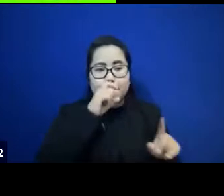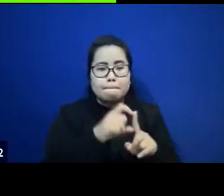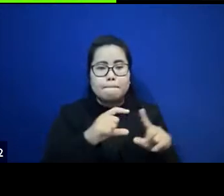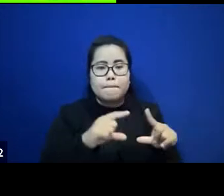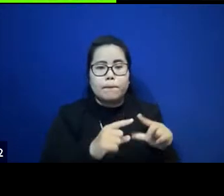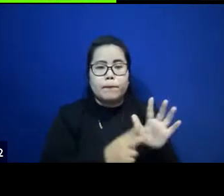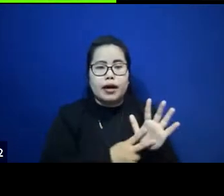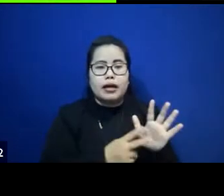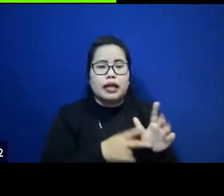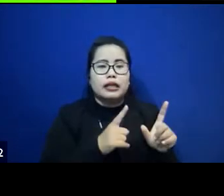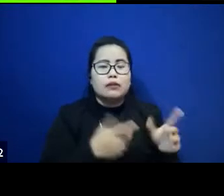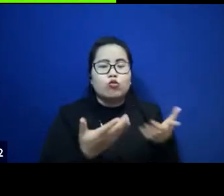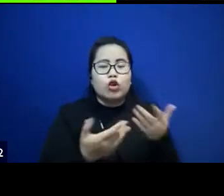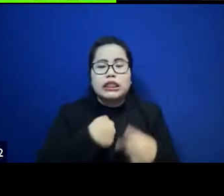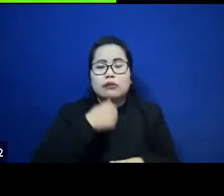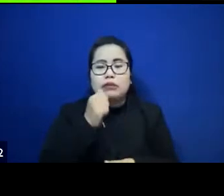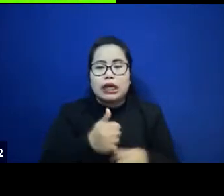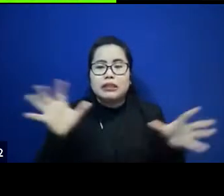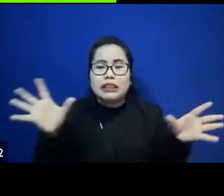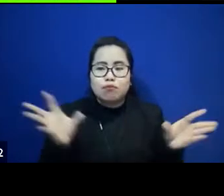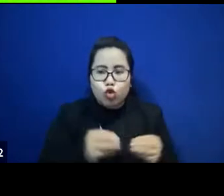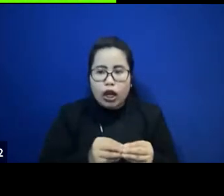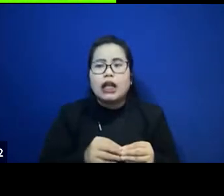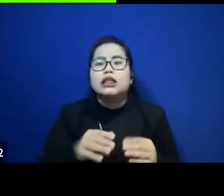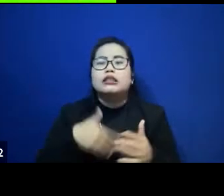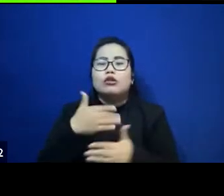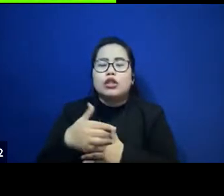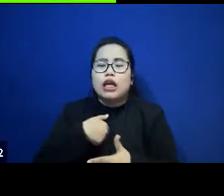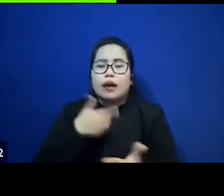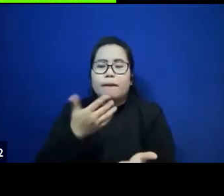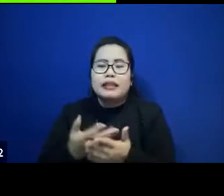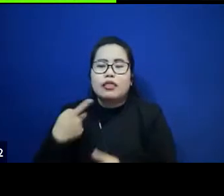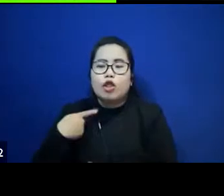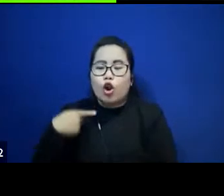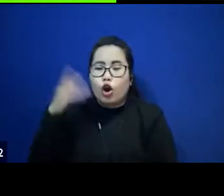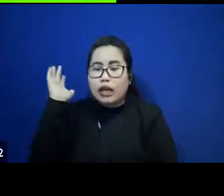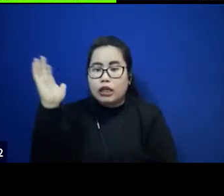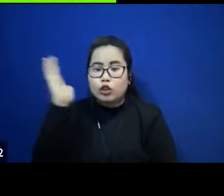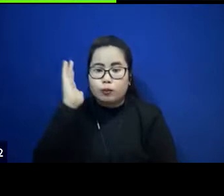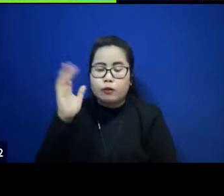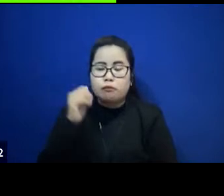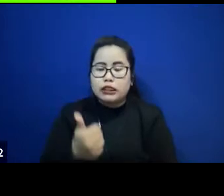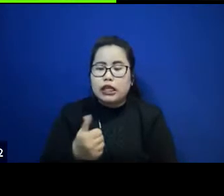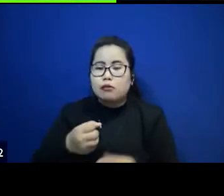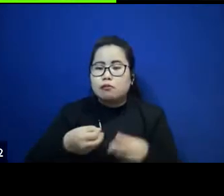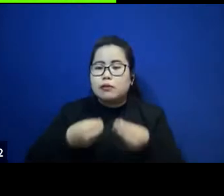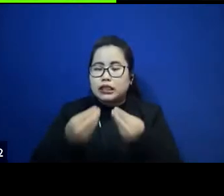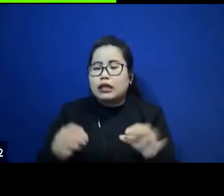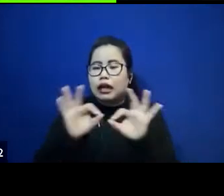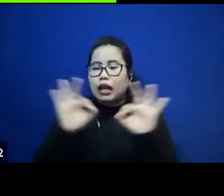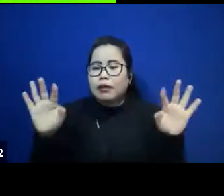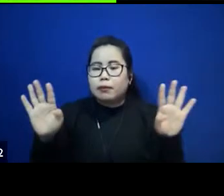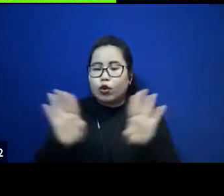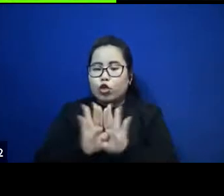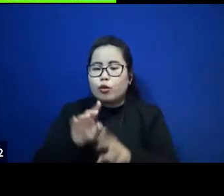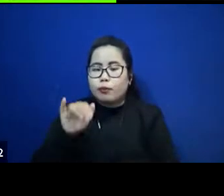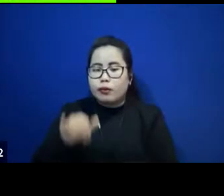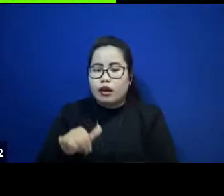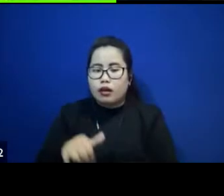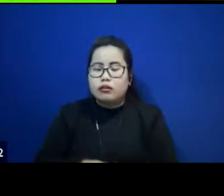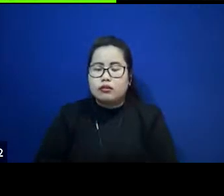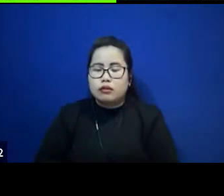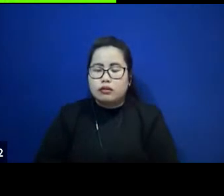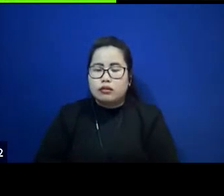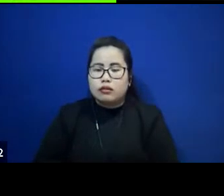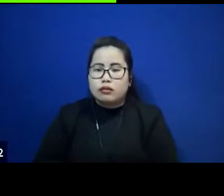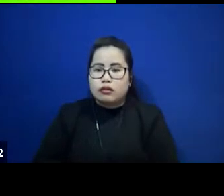mungkin saya menyimpulkan sebentar dan kemudian saya minta tolong masing-masing narasumber untuk memberikan concluding statement ya dan juga